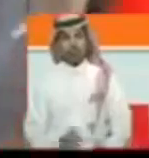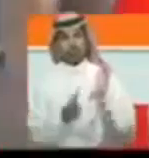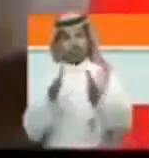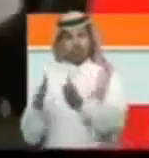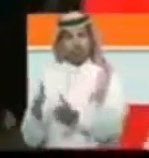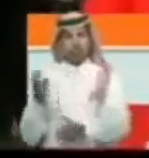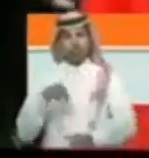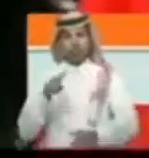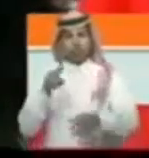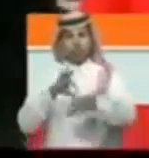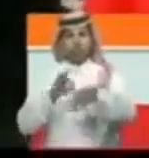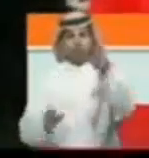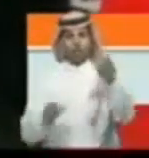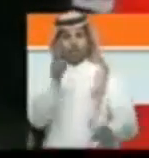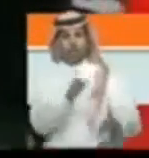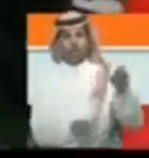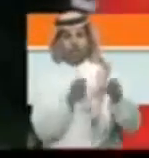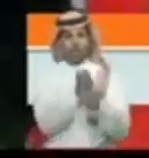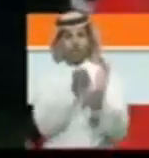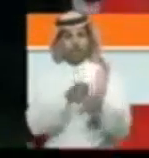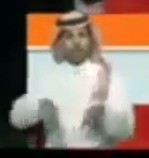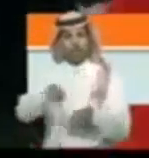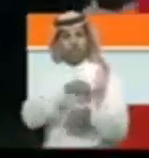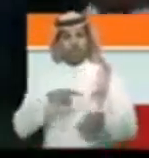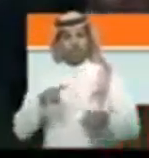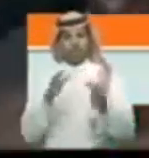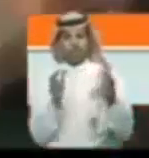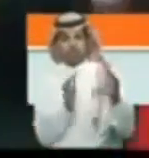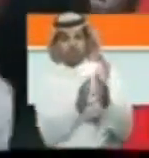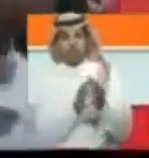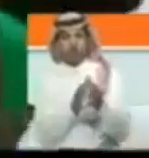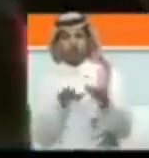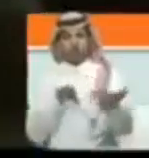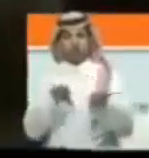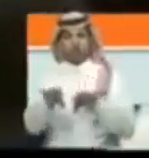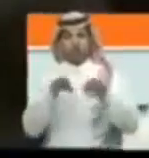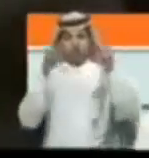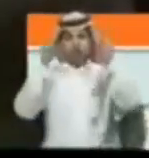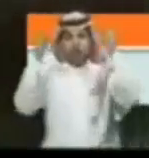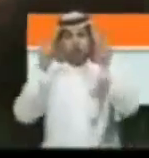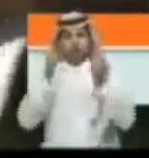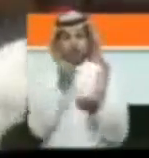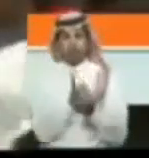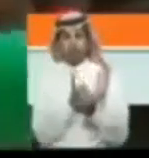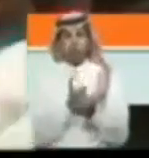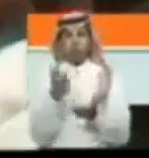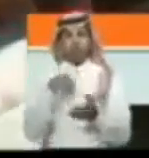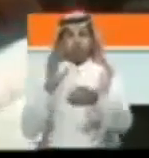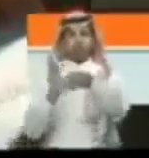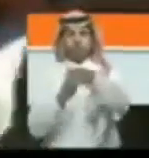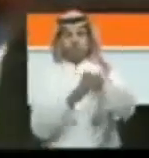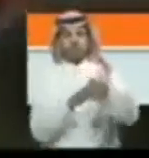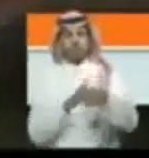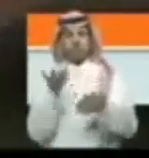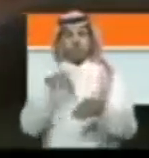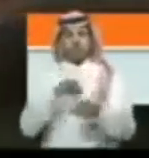ودعا تجمع المهنيين السودانيين وهو الجماعة الرئيسية المنظمة للاحتجاجات في السودان، دعا إلى